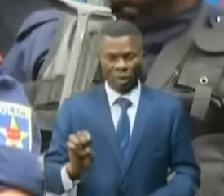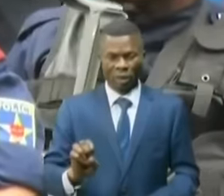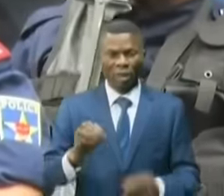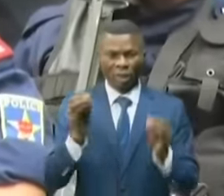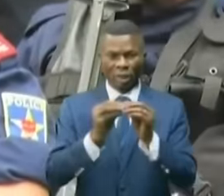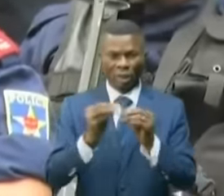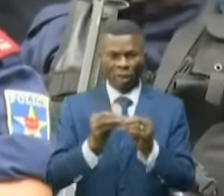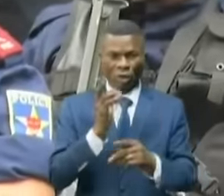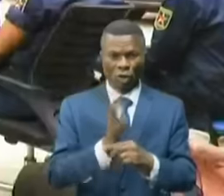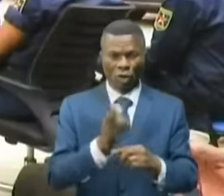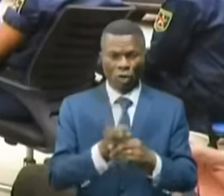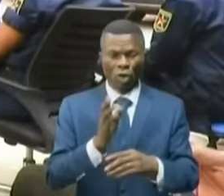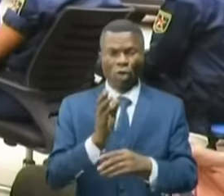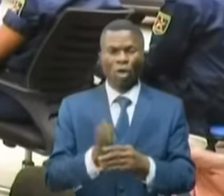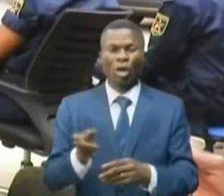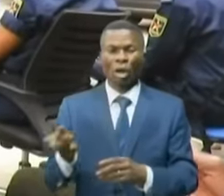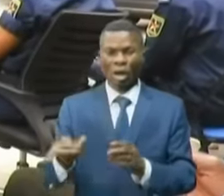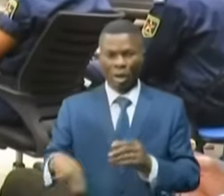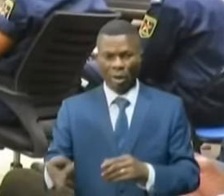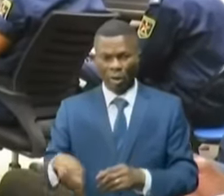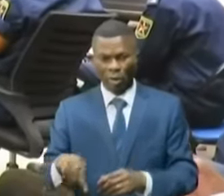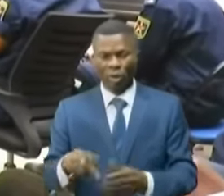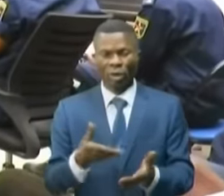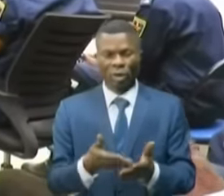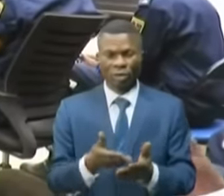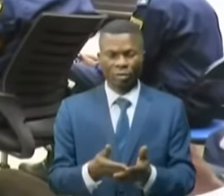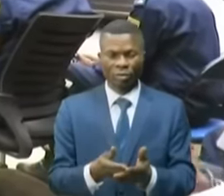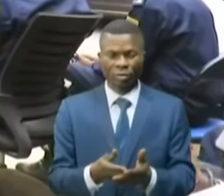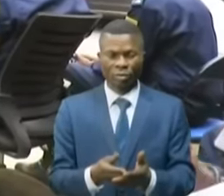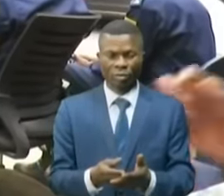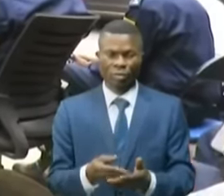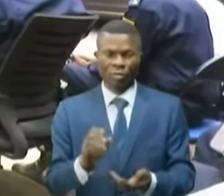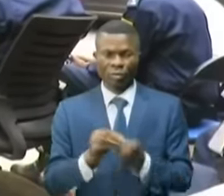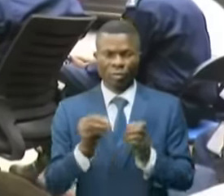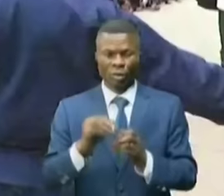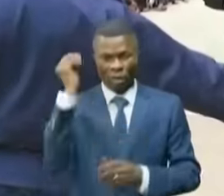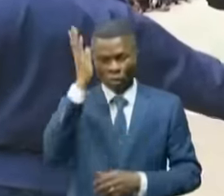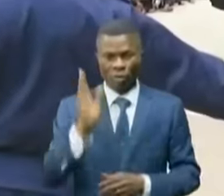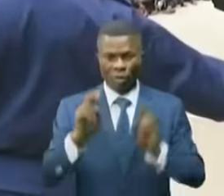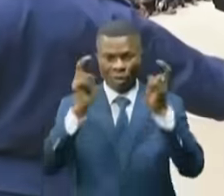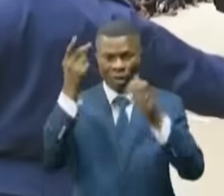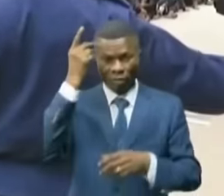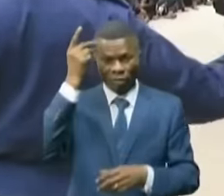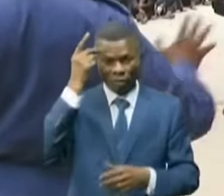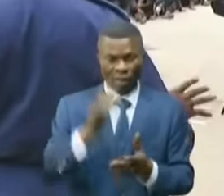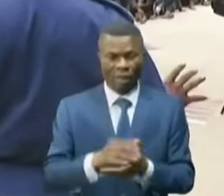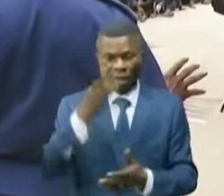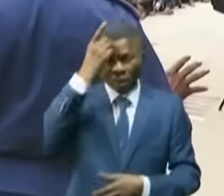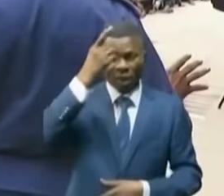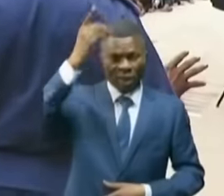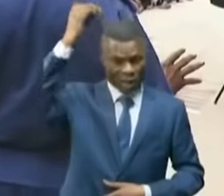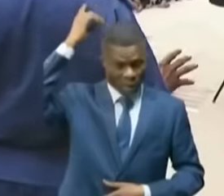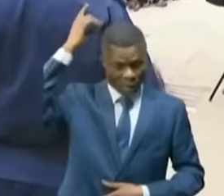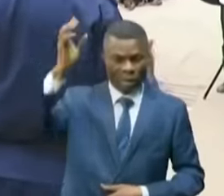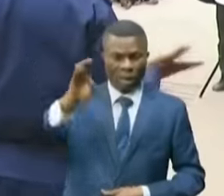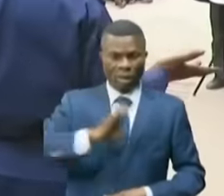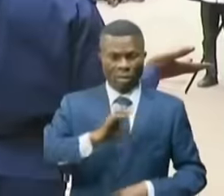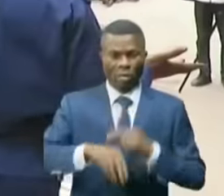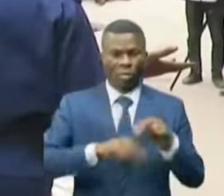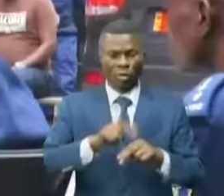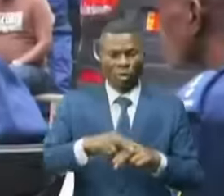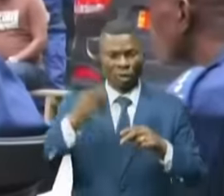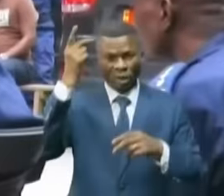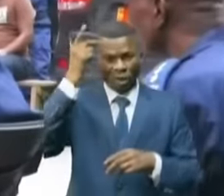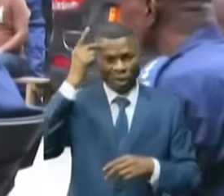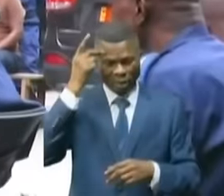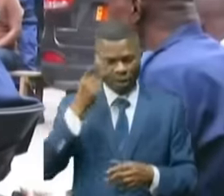réunion du conseil provincial de sécurité tenue il y a peu par le gouverneur de la ville, Daniel Bumba-Lubaki, la police ville de Kinshasa s'est